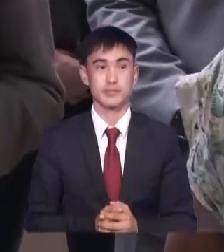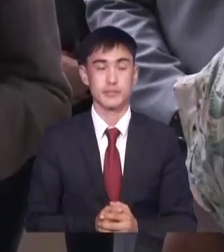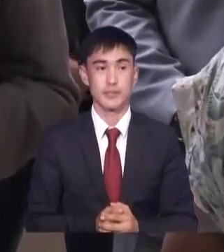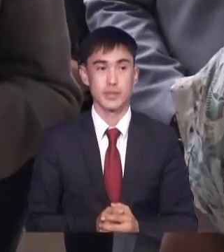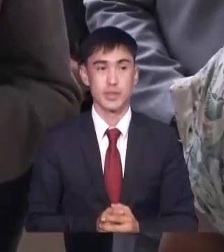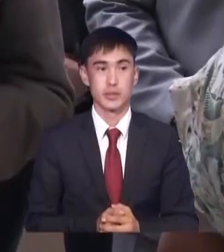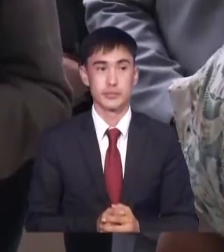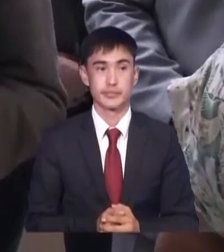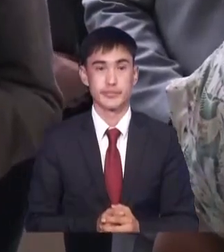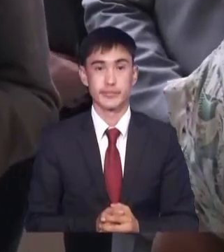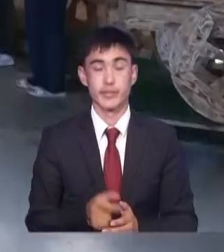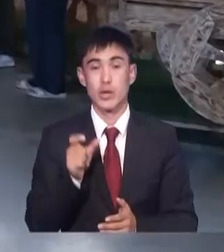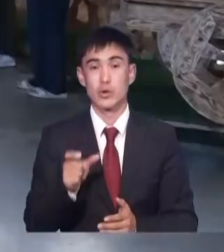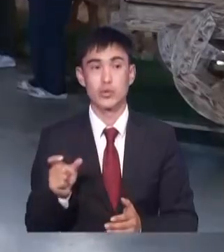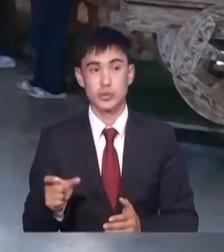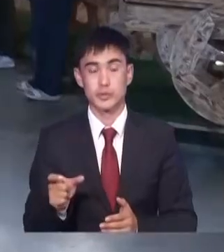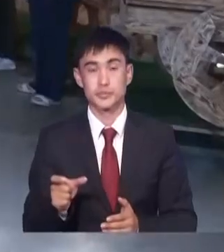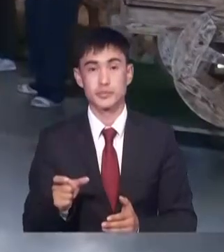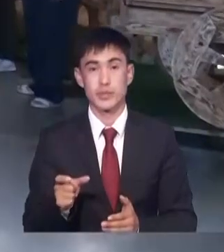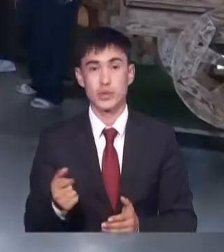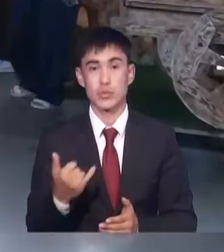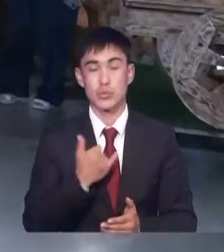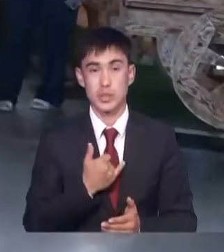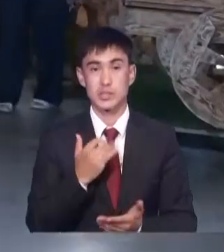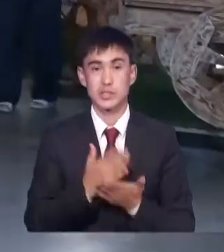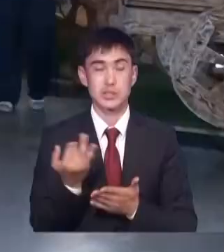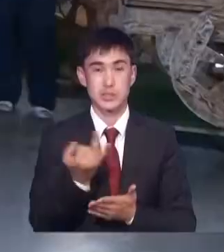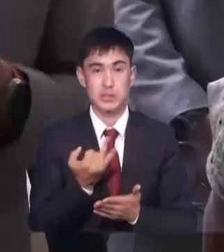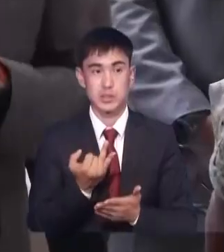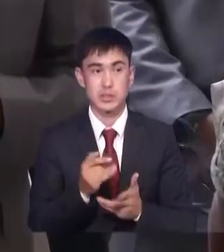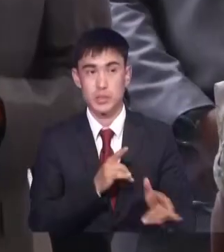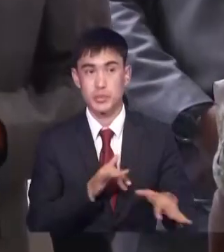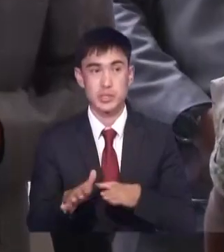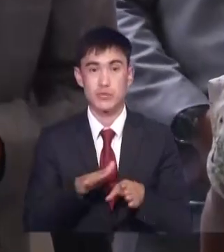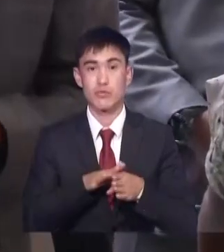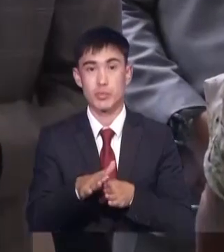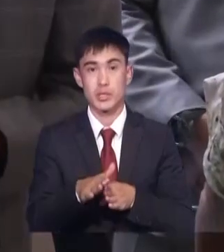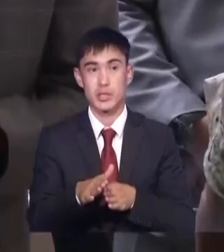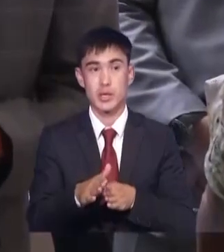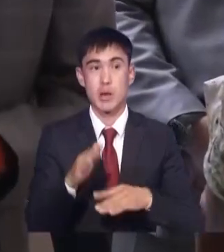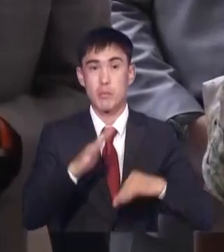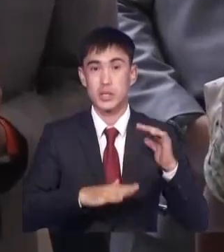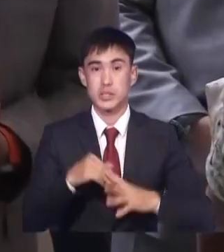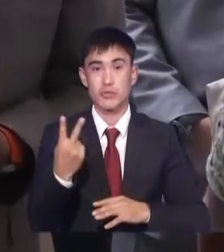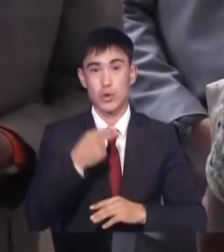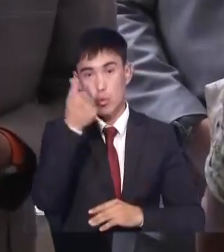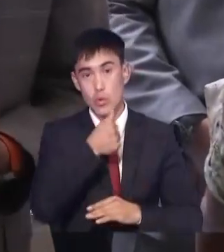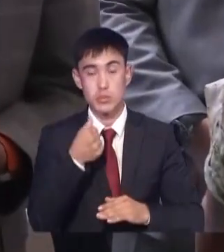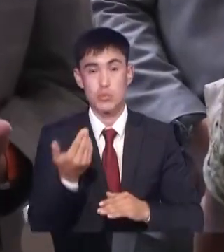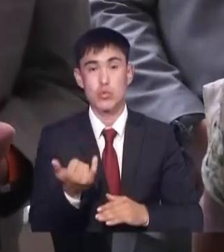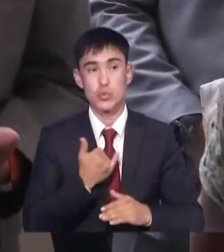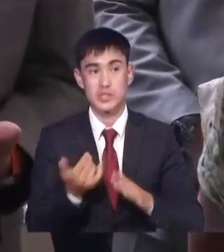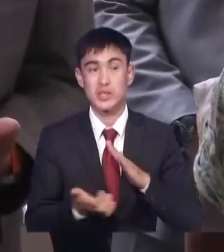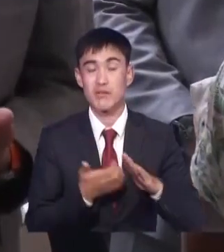непосредственно людей. И мы заинтересованы в сельхозкооперации. И мы сейчас уже практически второй год мы в дефиците, потому